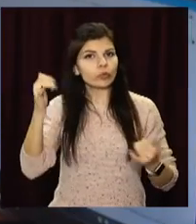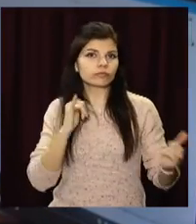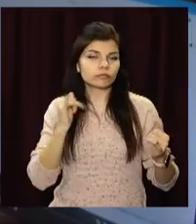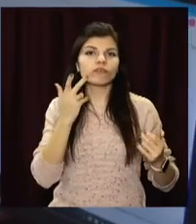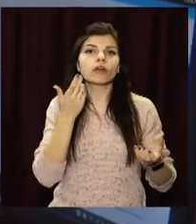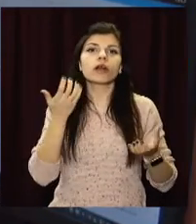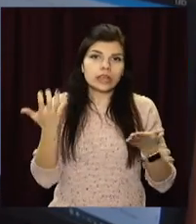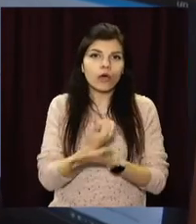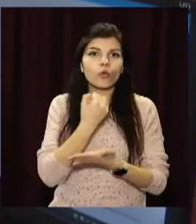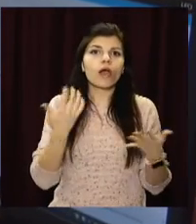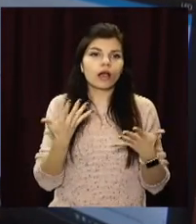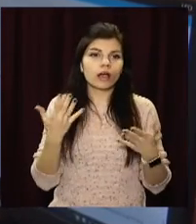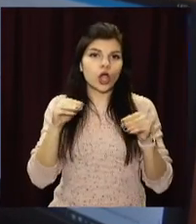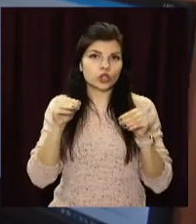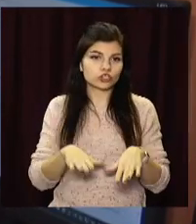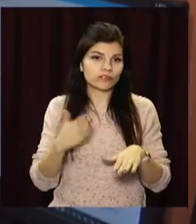ними знаходжу